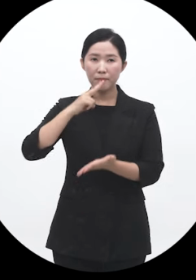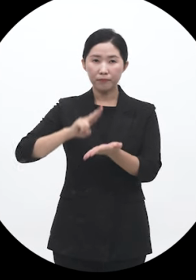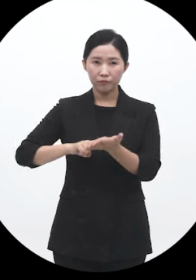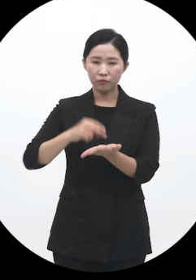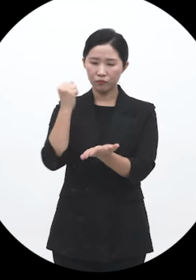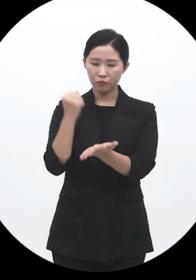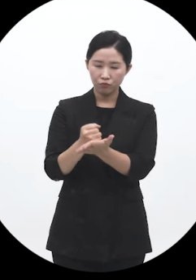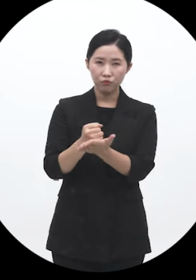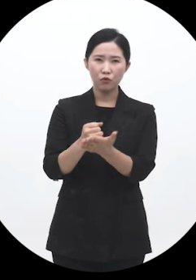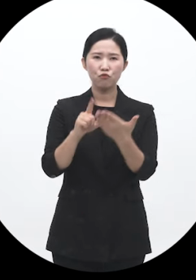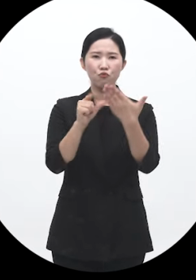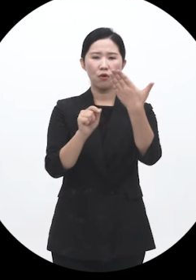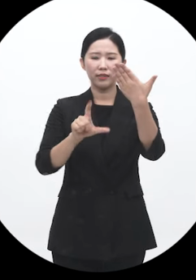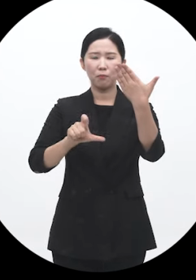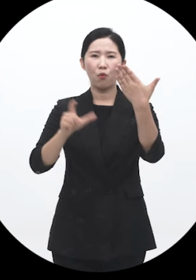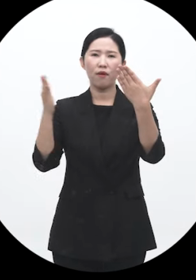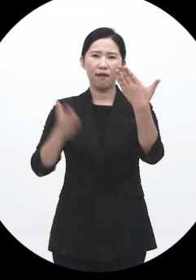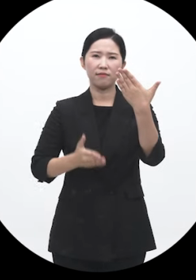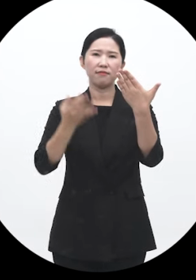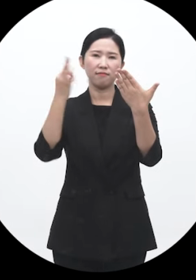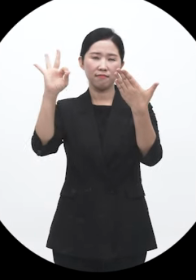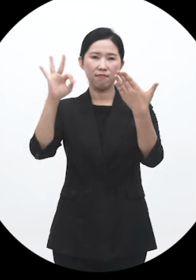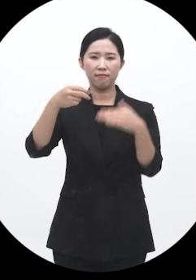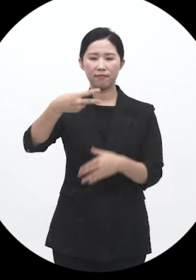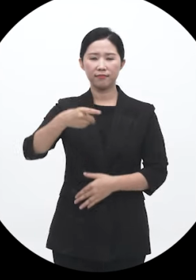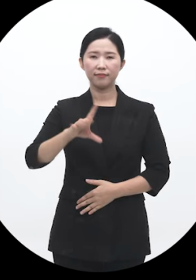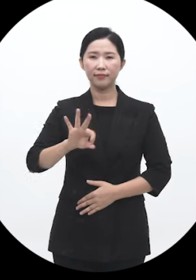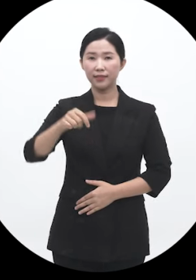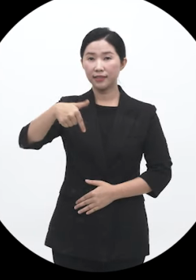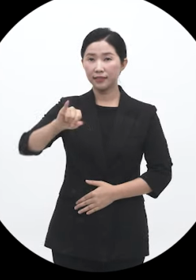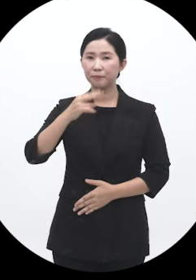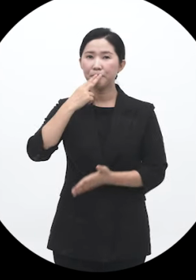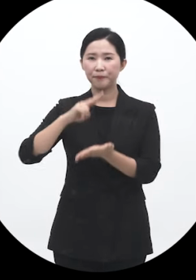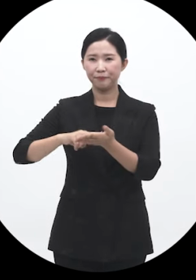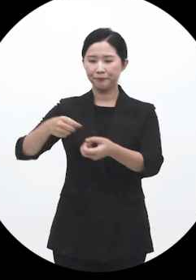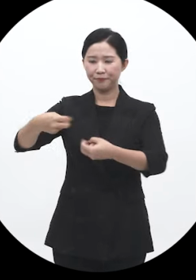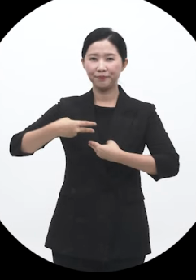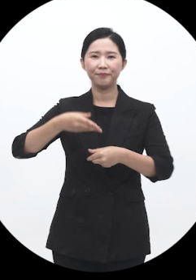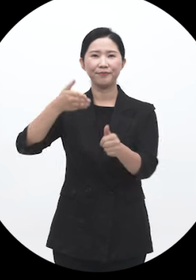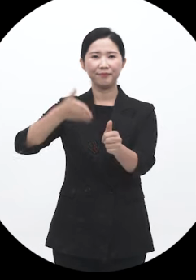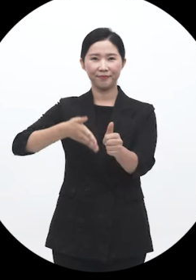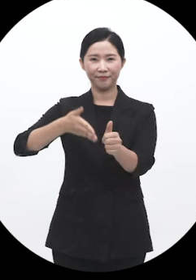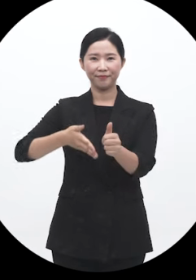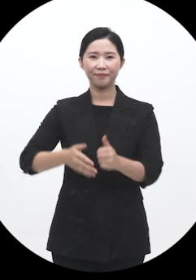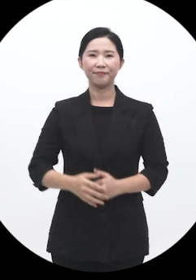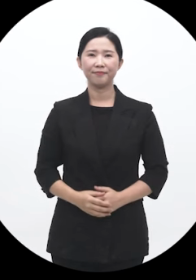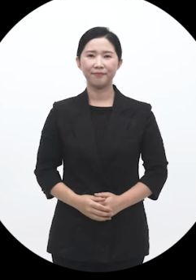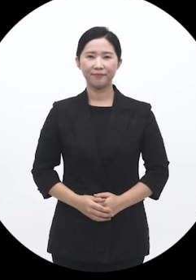우편 소인까지 인정하고 있으며 등기 우편으로 제출하시면 됩니다.